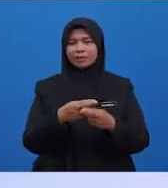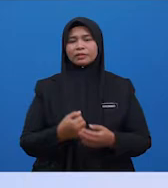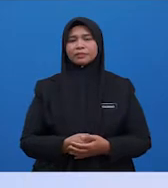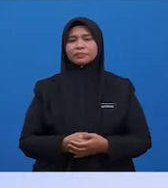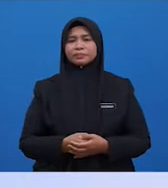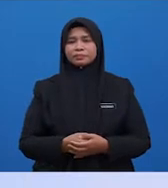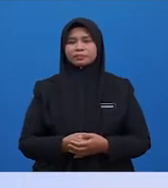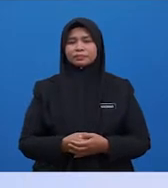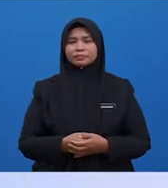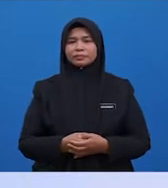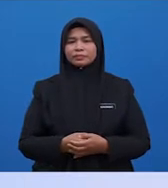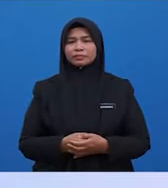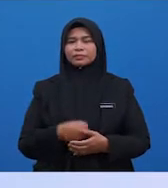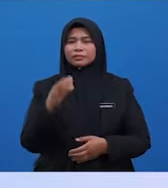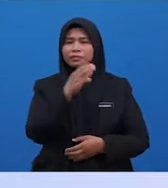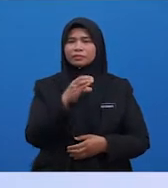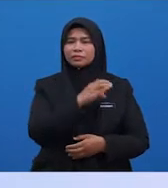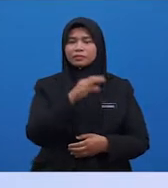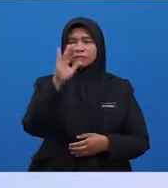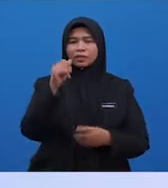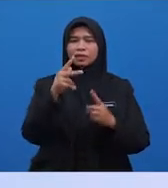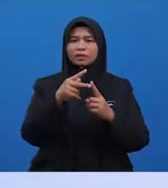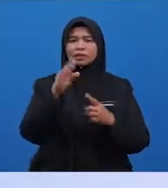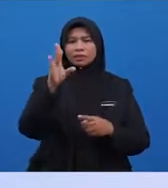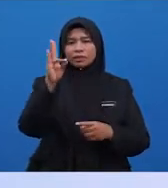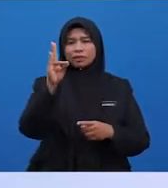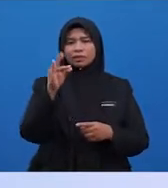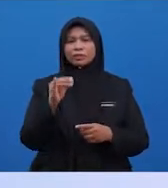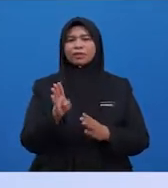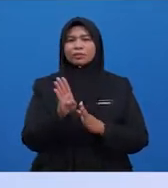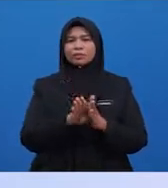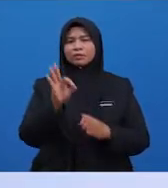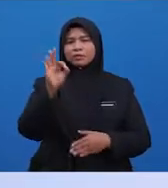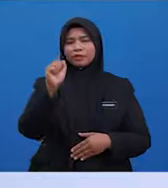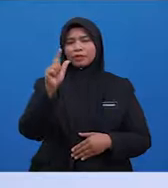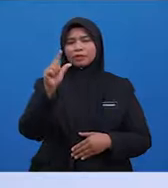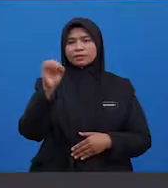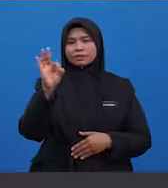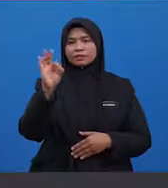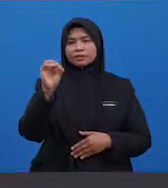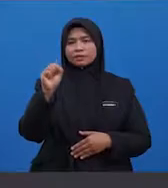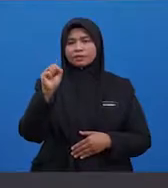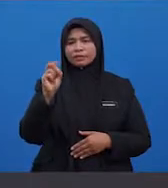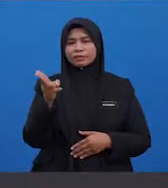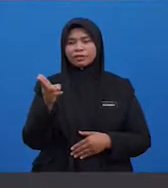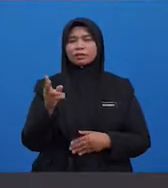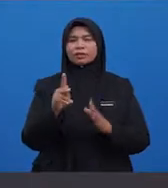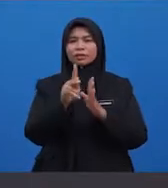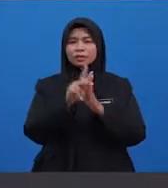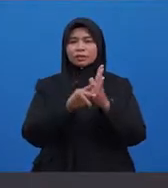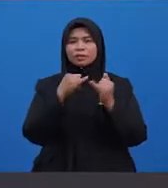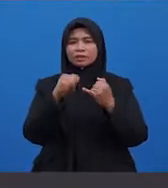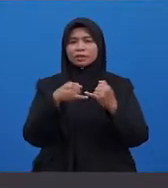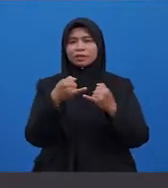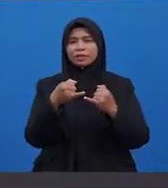ditetapkan. Ciri yang ketujuh ialah berfalsafah kejayaan. Falsafah dan objektif